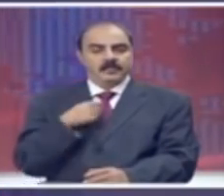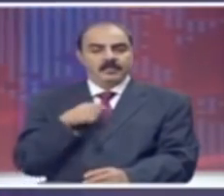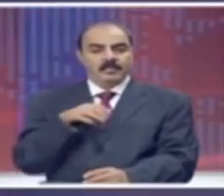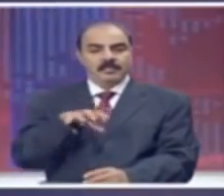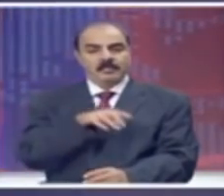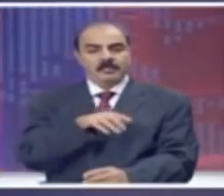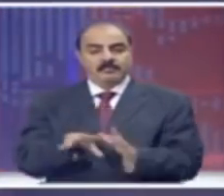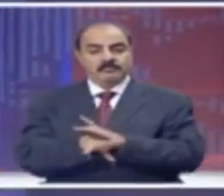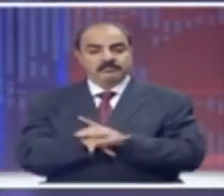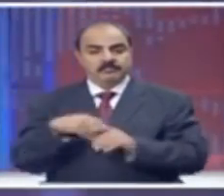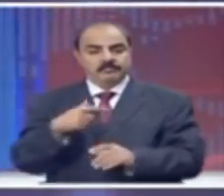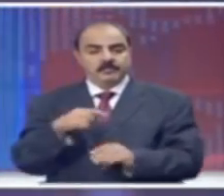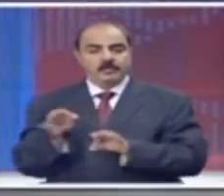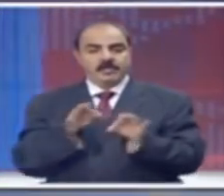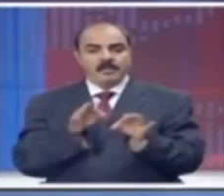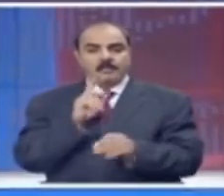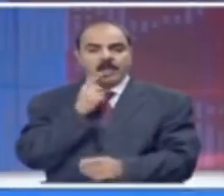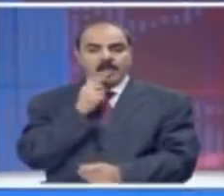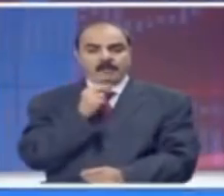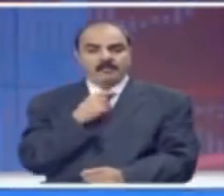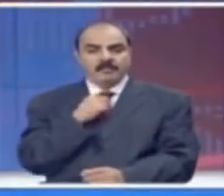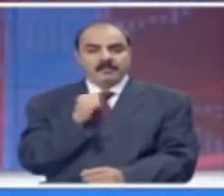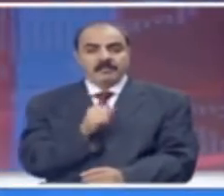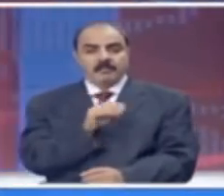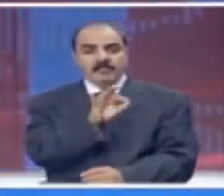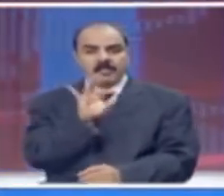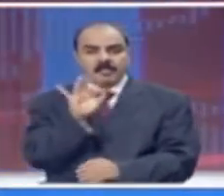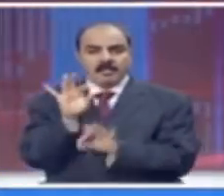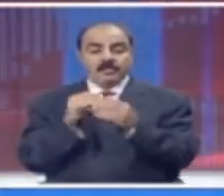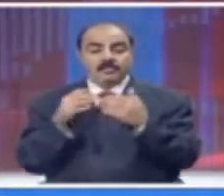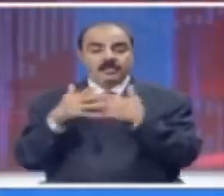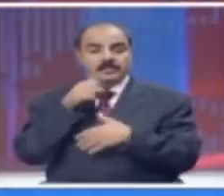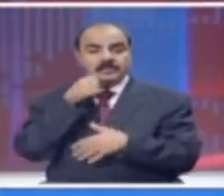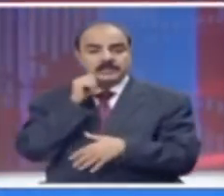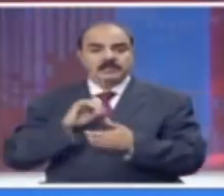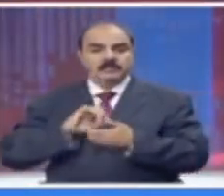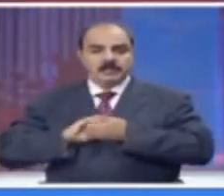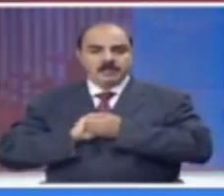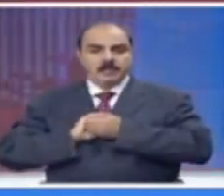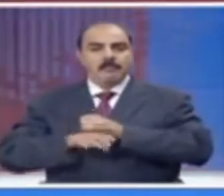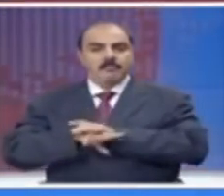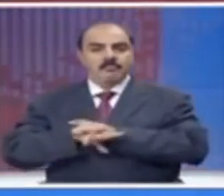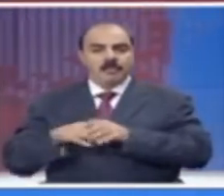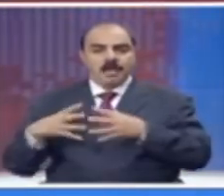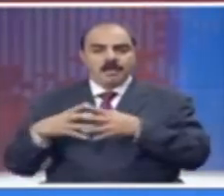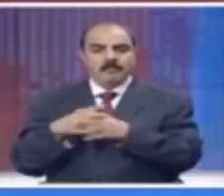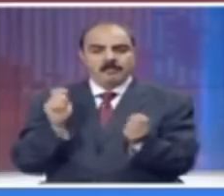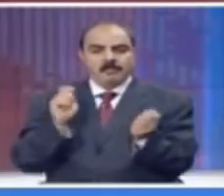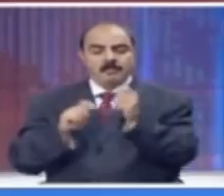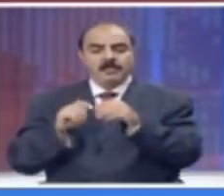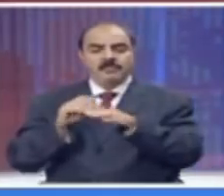بحث وزير الدولة للإنتاج الحربي المهندس محمد أحمد مرسي مع ممثلي إحدى الشركات الصينية التعاون في تنفيذ مشروع